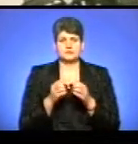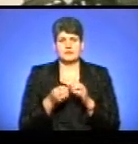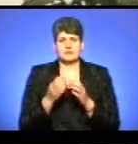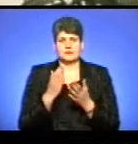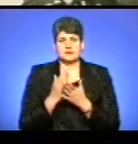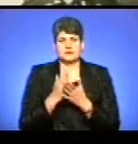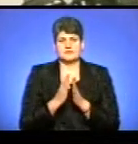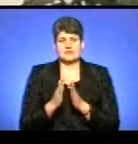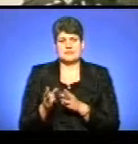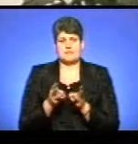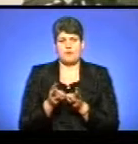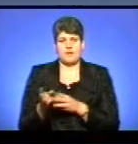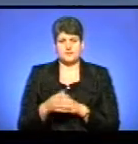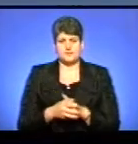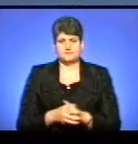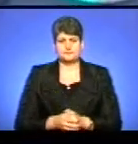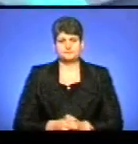у системі опалення.